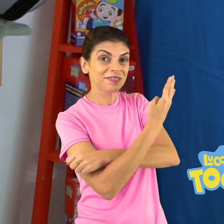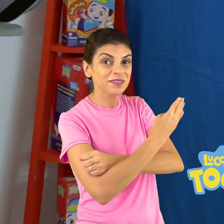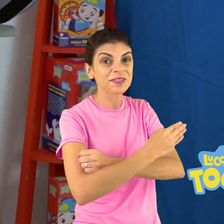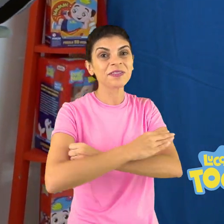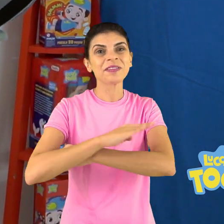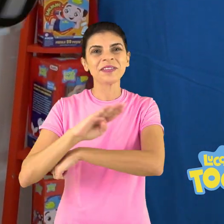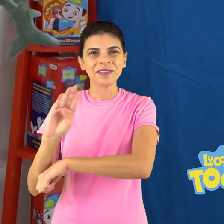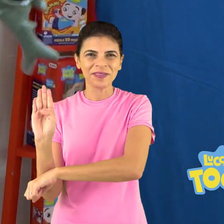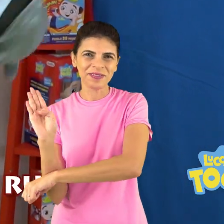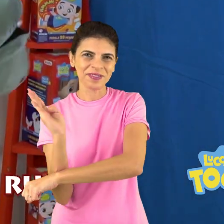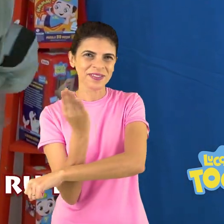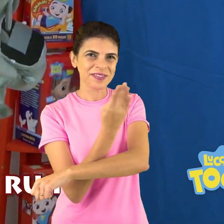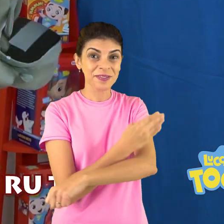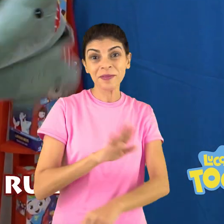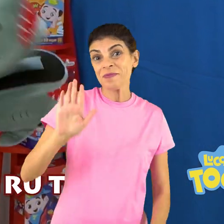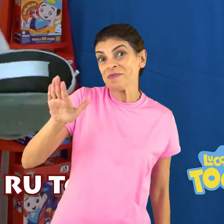tchutchurutchu.